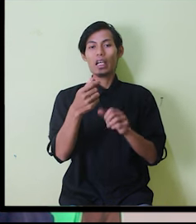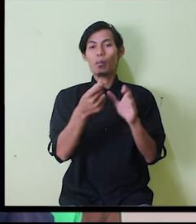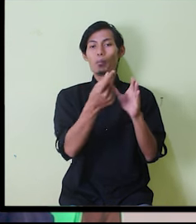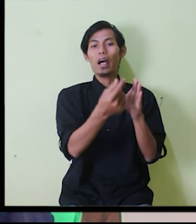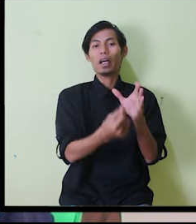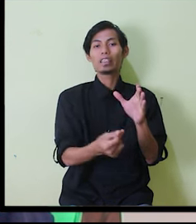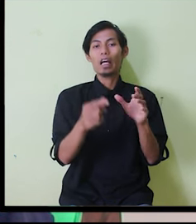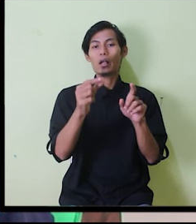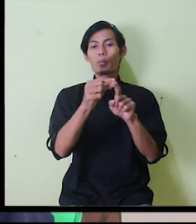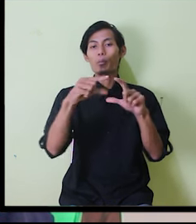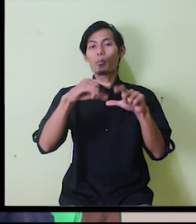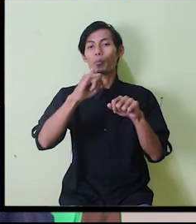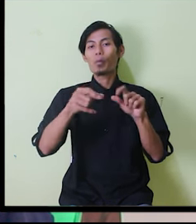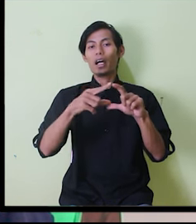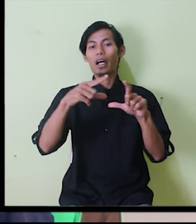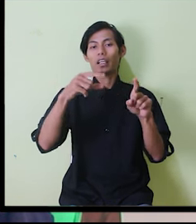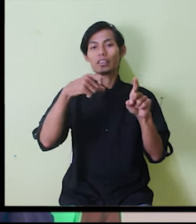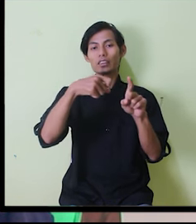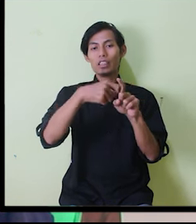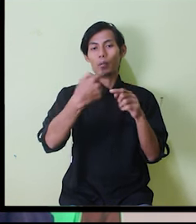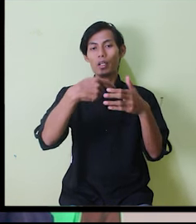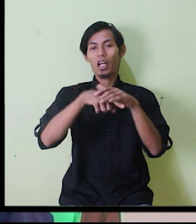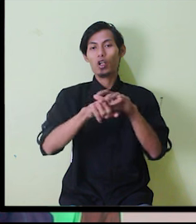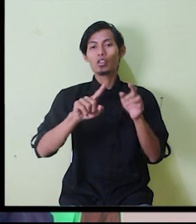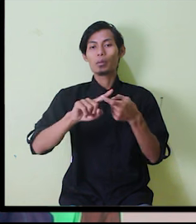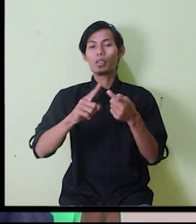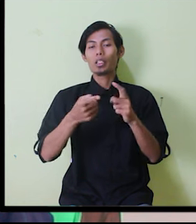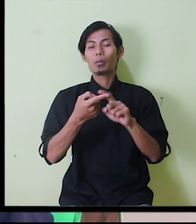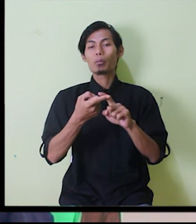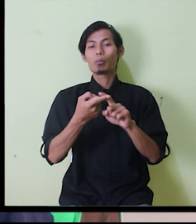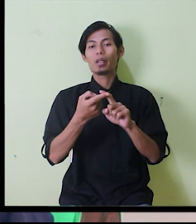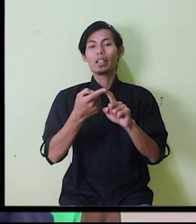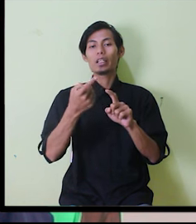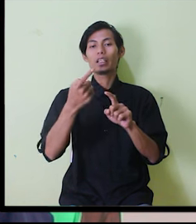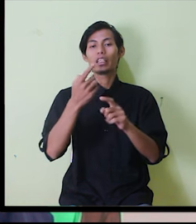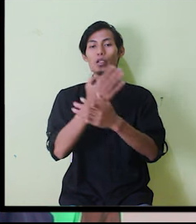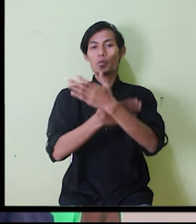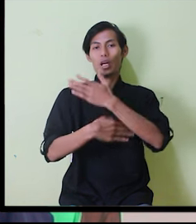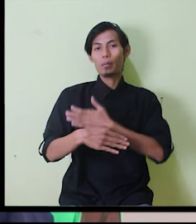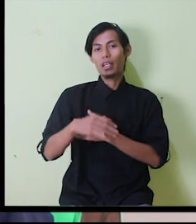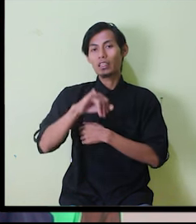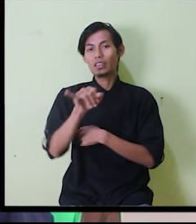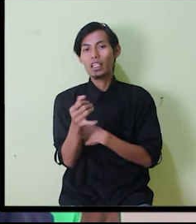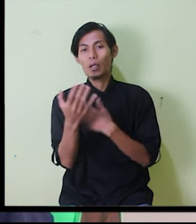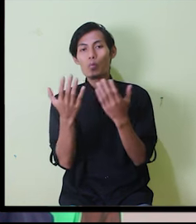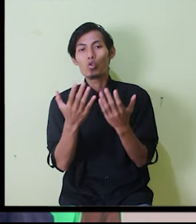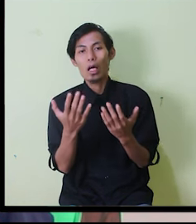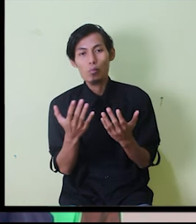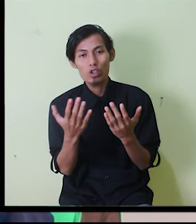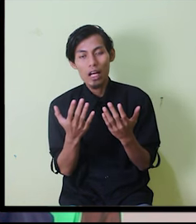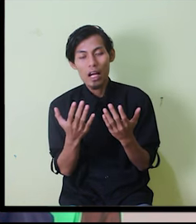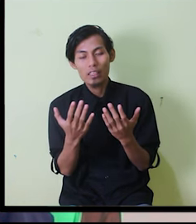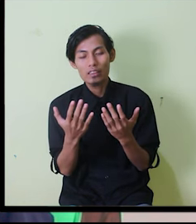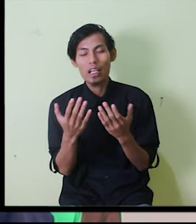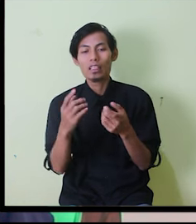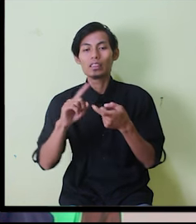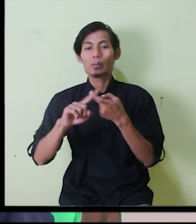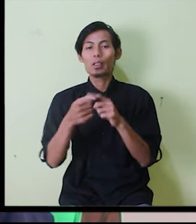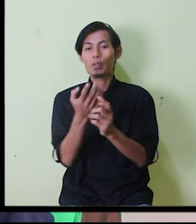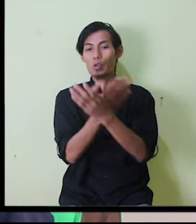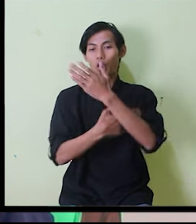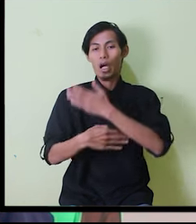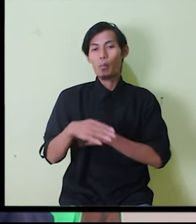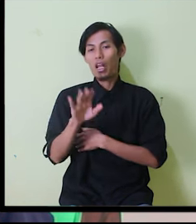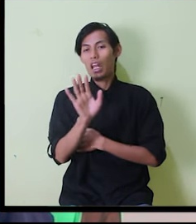teman-teman diabel n seperti itu Jadi mudah-mudahan teman-teman ini tidak